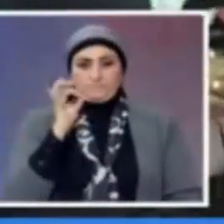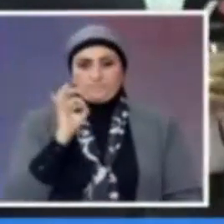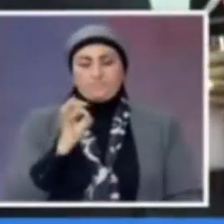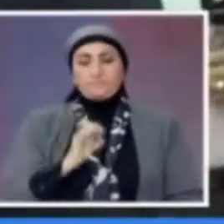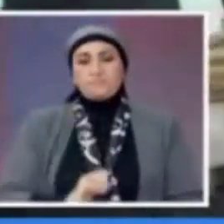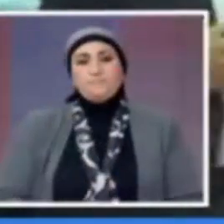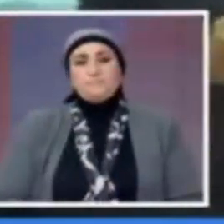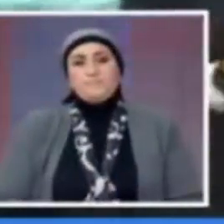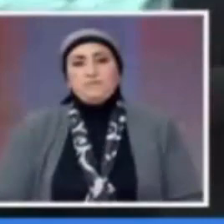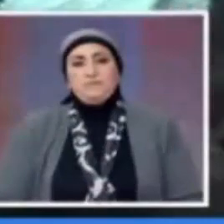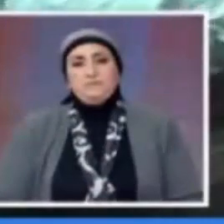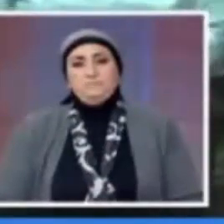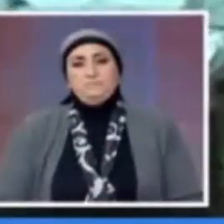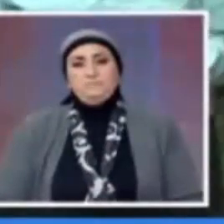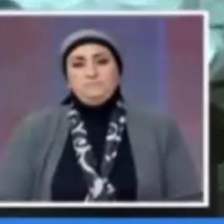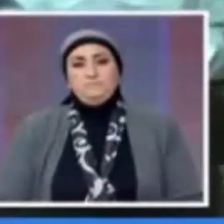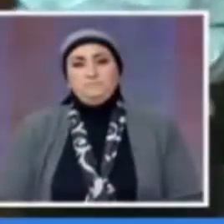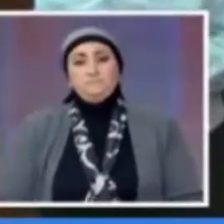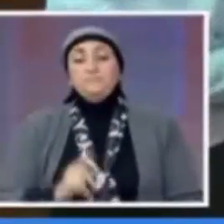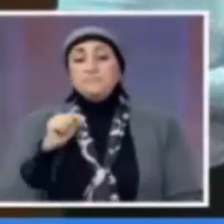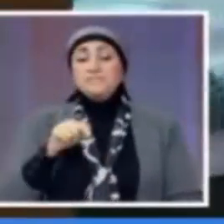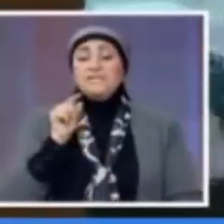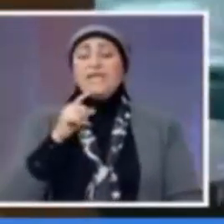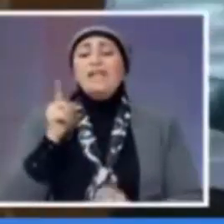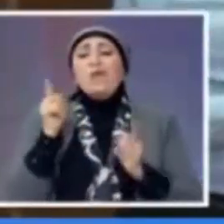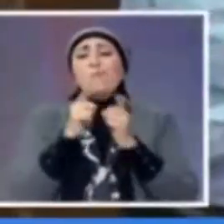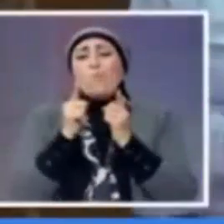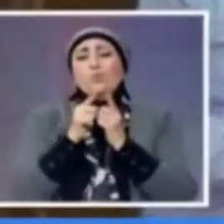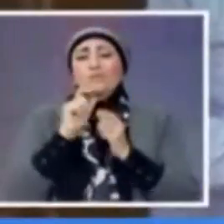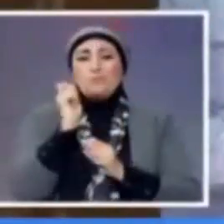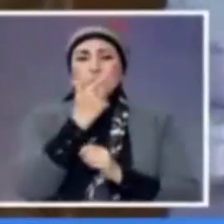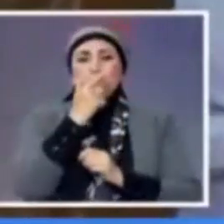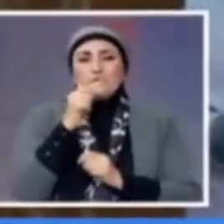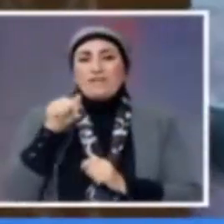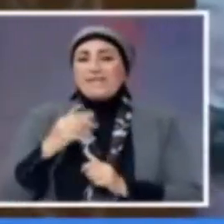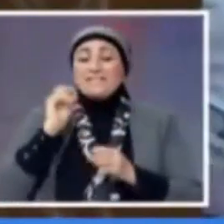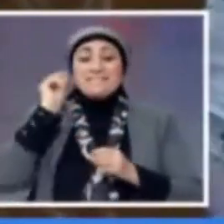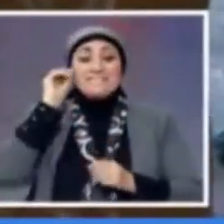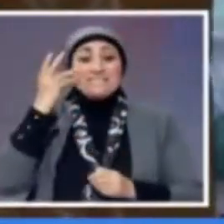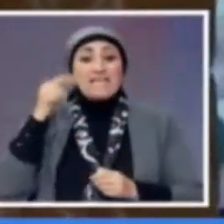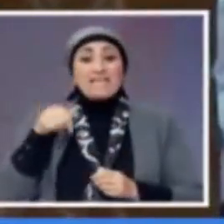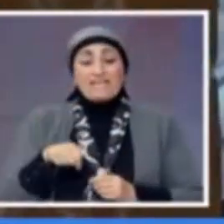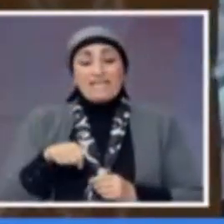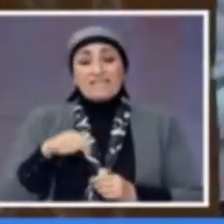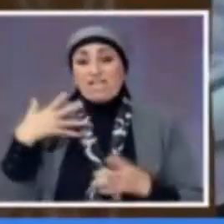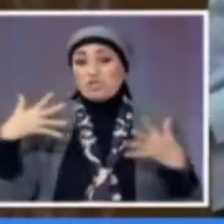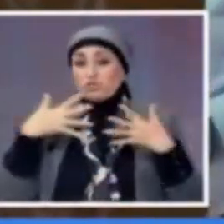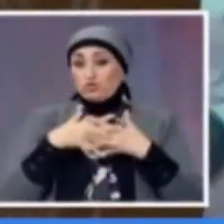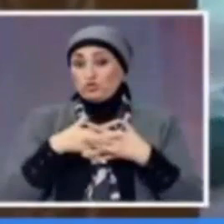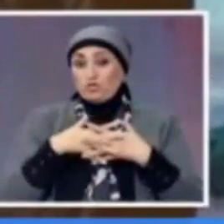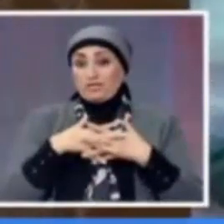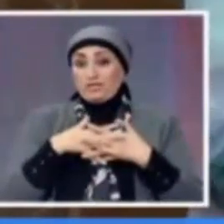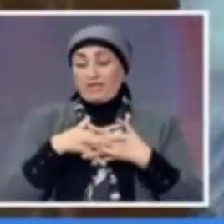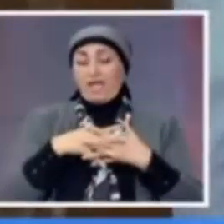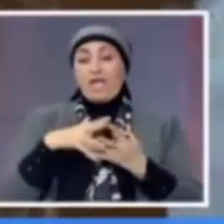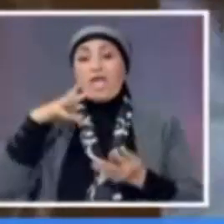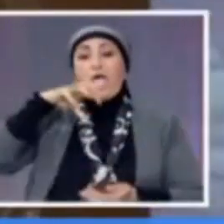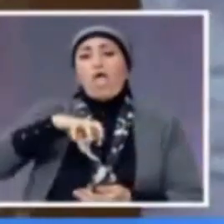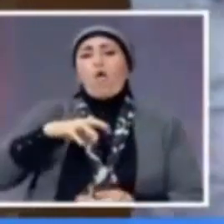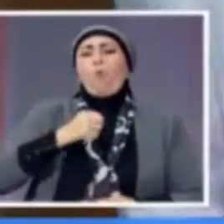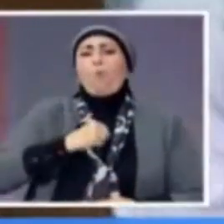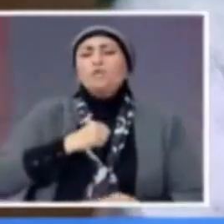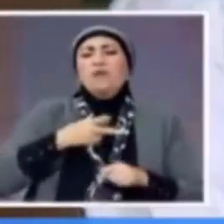نبذة مبسطة عن كابينة التعقيم التي أنتجتها الشركة الوطنية لاستثمارات الأوقاف التابعة لوزارة